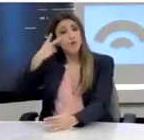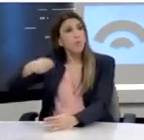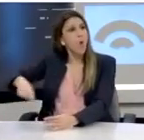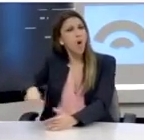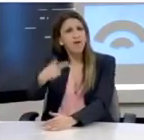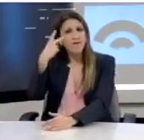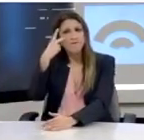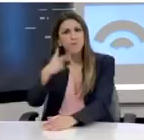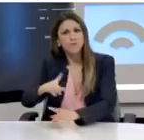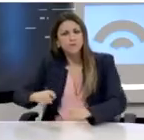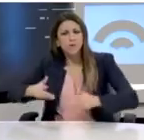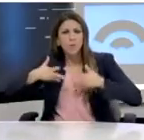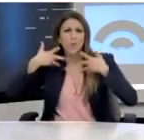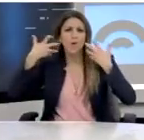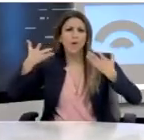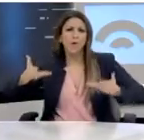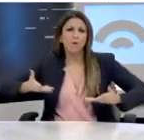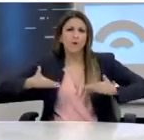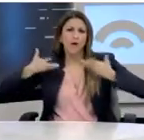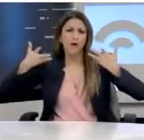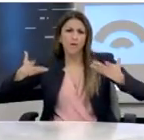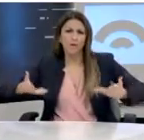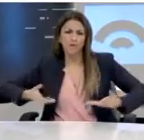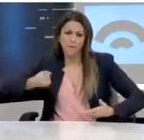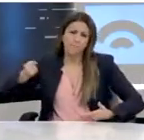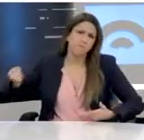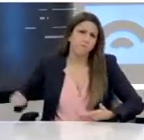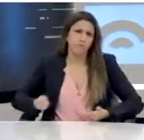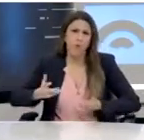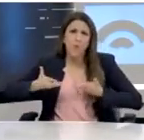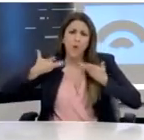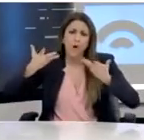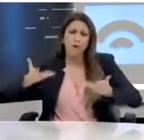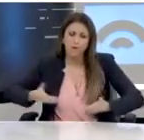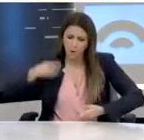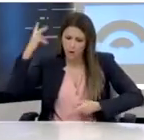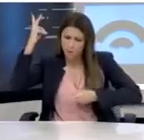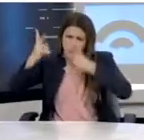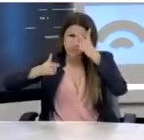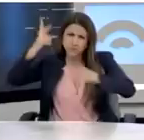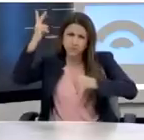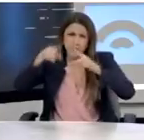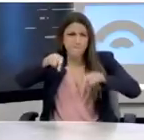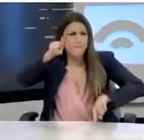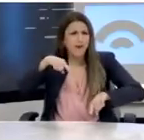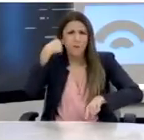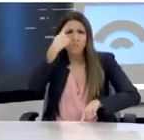μιας ακραίας ρητορικής, μιας ακραίας στοχοποίησης συγκεκριμένων